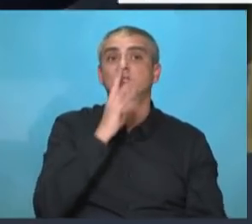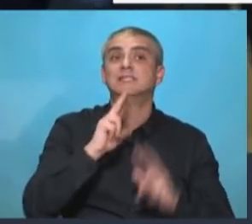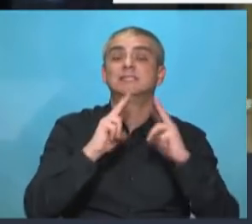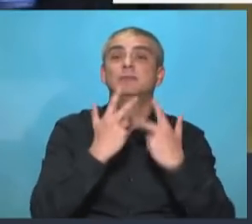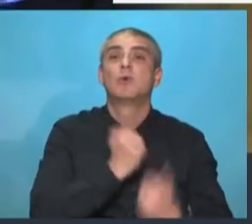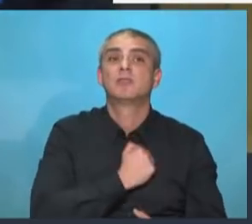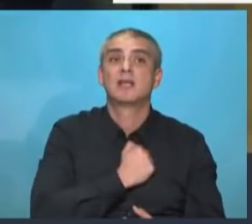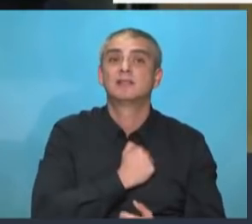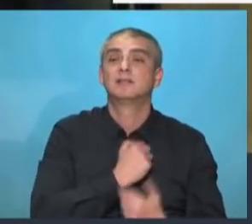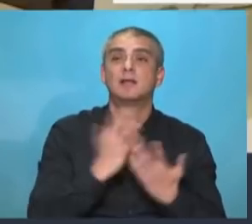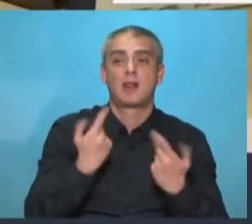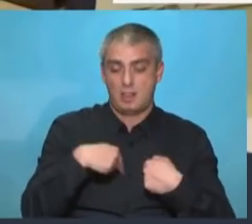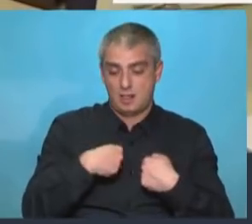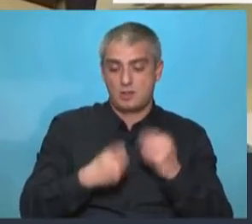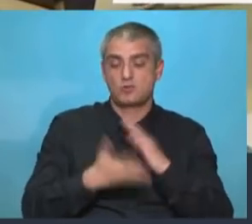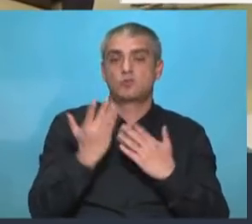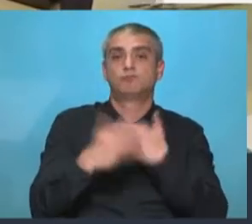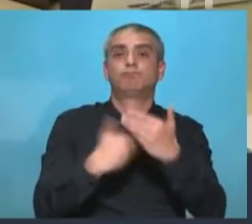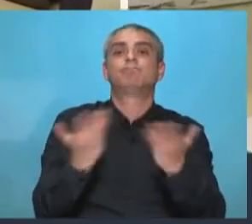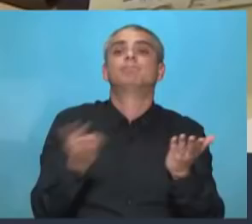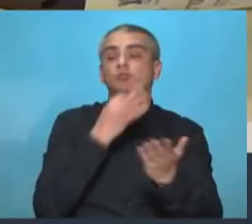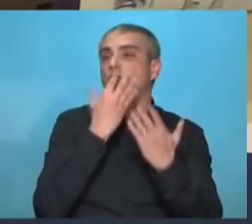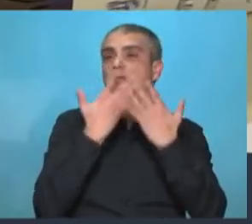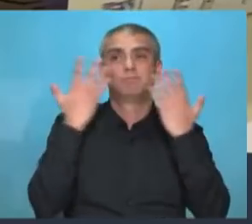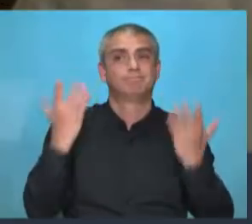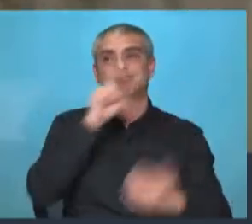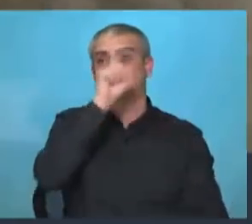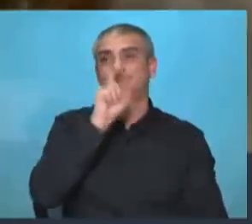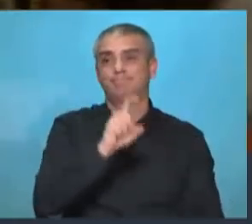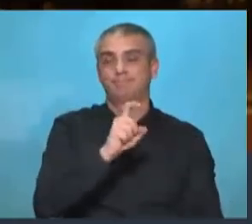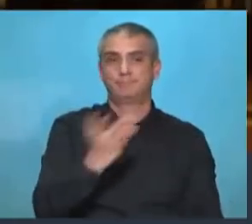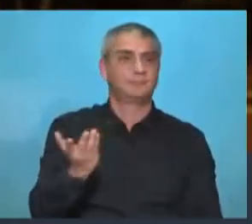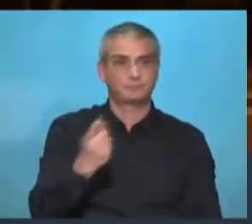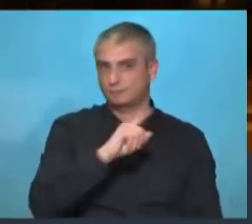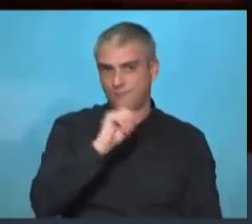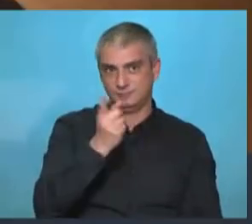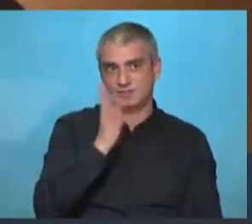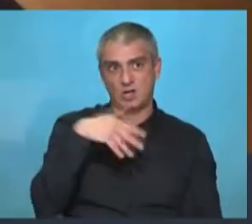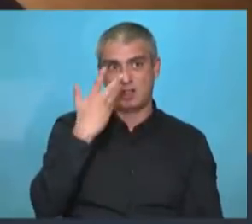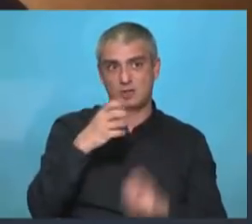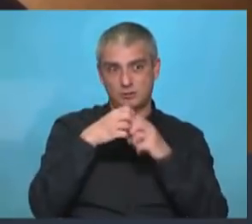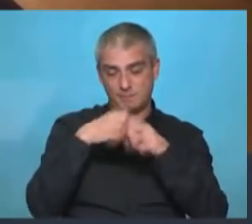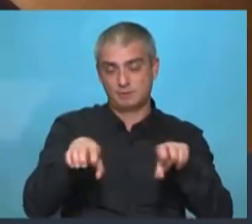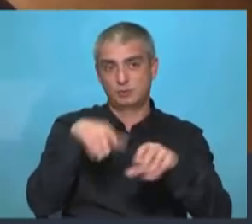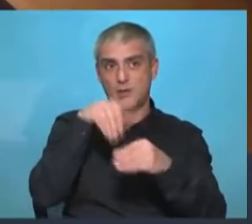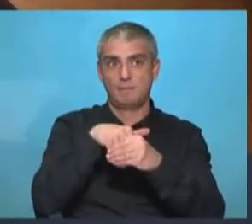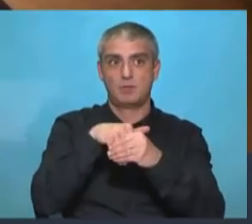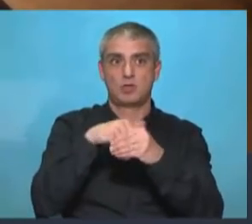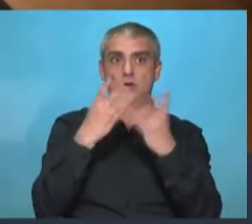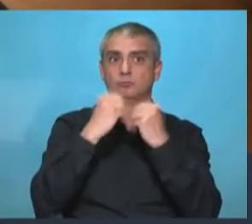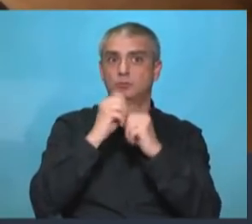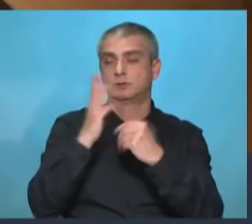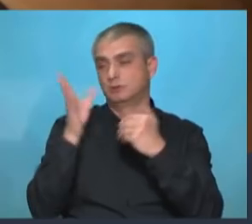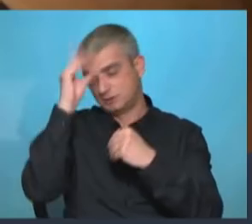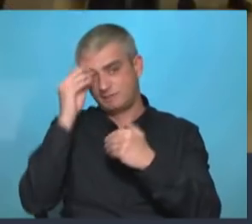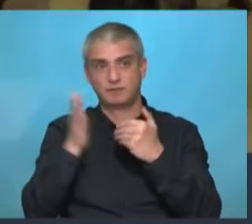הדתי הולך, לאן אנחנו הולכים? זאת שאלה גדולה, אני רק רוצה להגיד, זו שאלה שיכולה להיות אפילו פיצול בתוך משפחות, בין איש לאשתו,